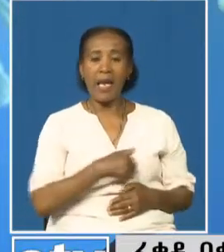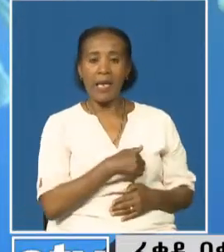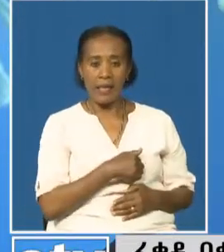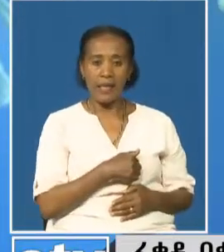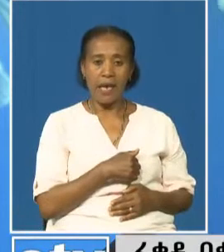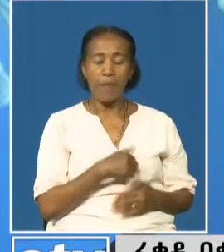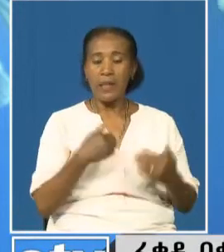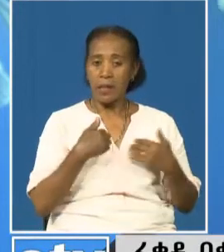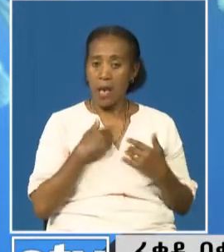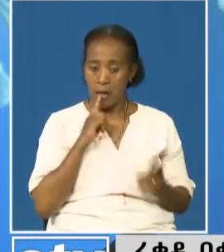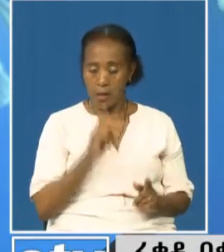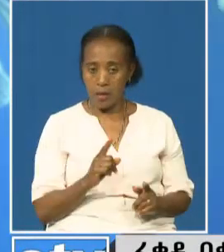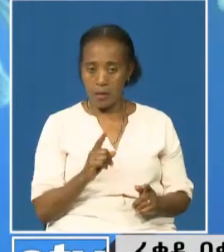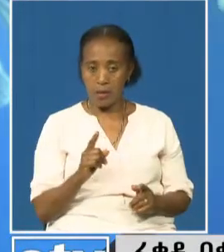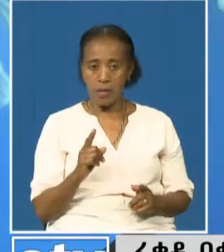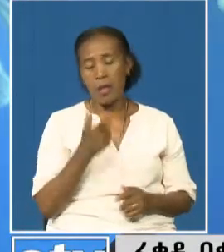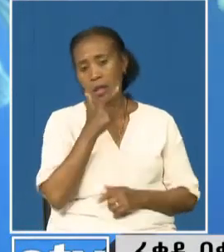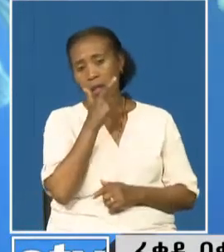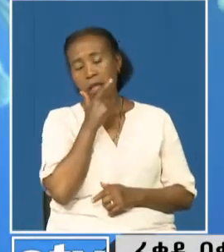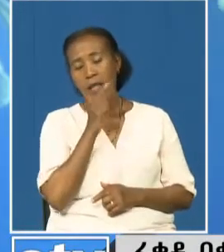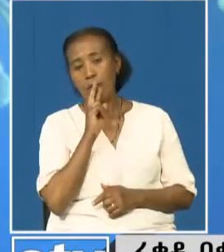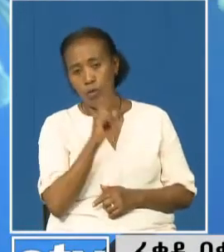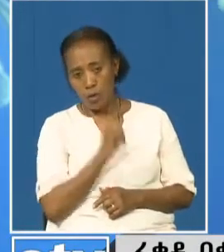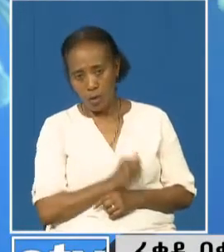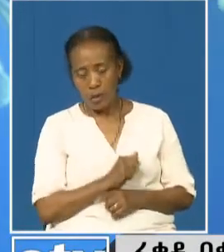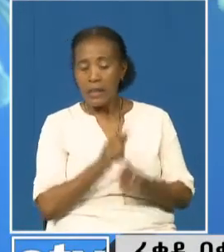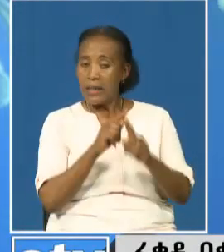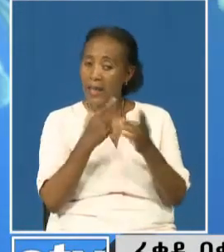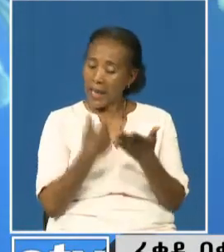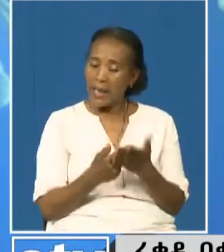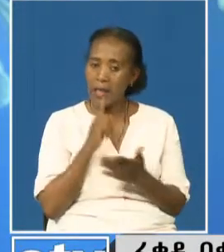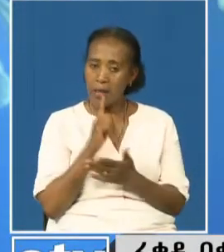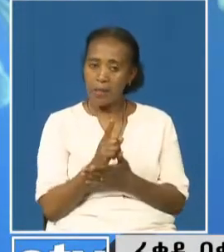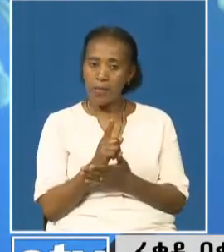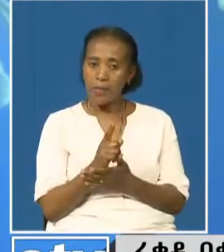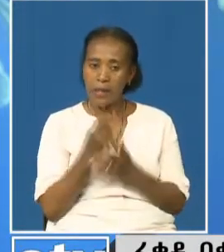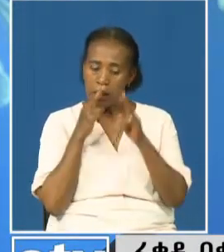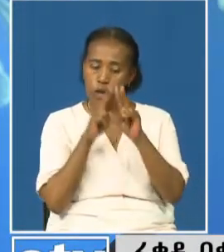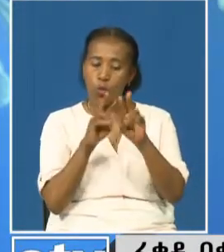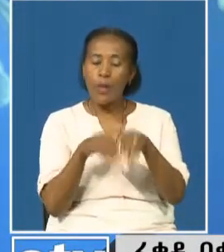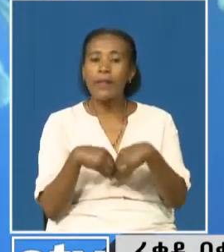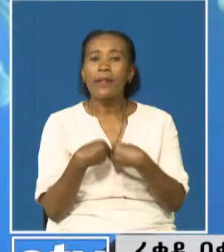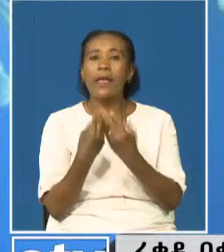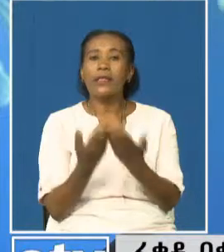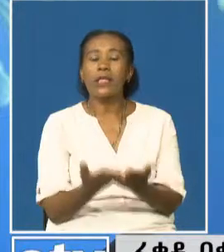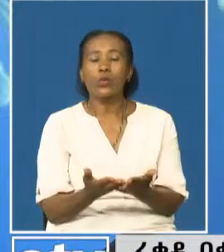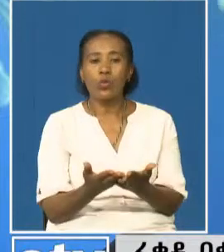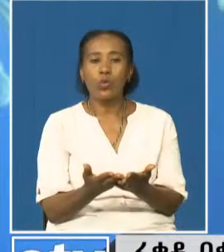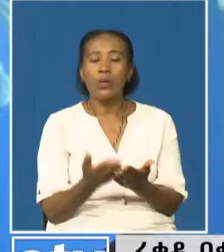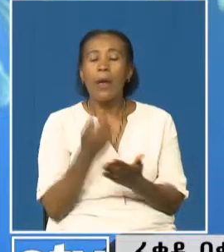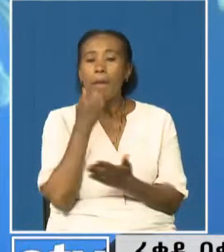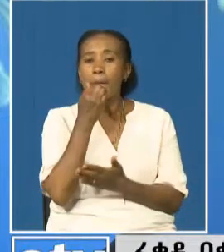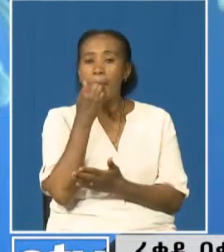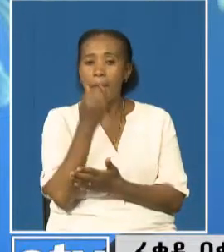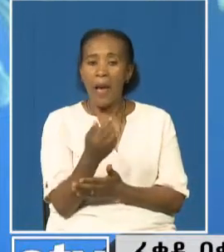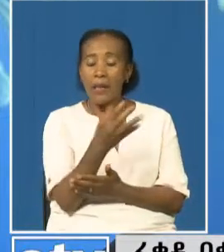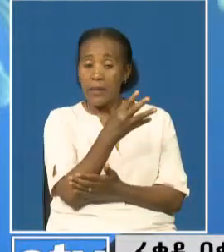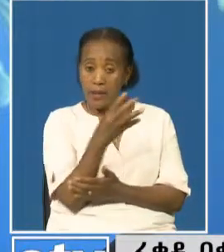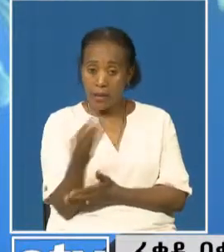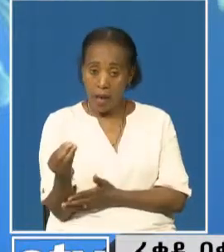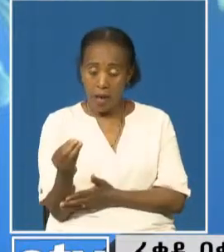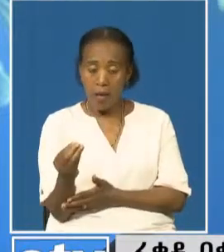ቢ እንዳለን ያው ታዛዦች ነን። ይህንንም ያው ትኩረት ተሰጥቶት እንትን እንዲባል